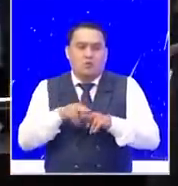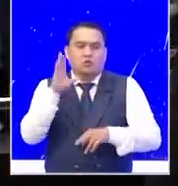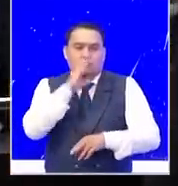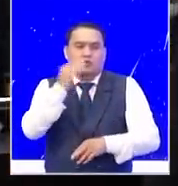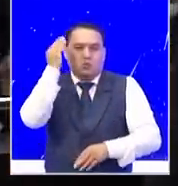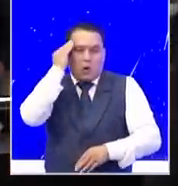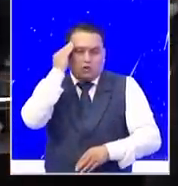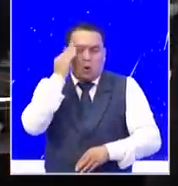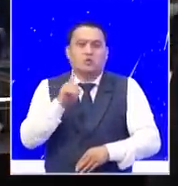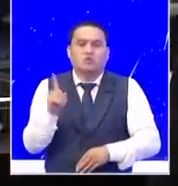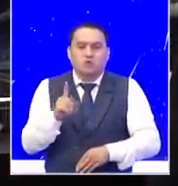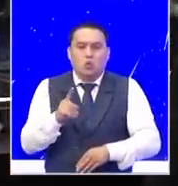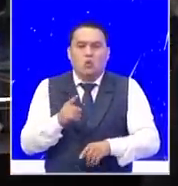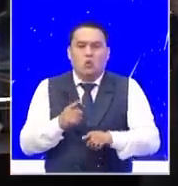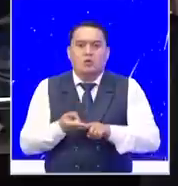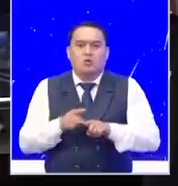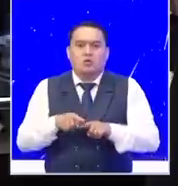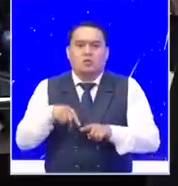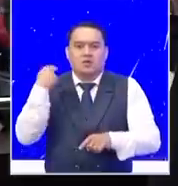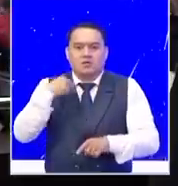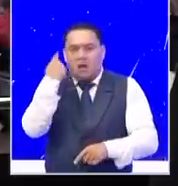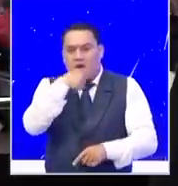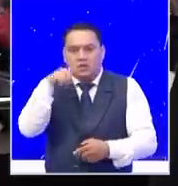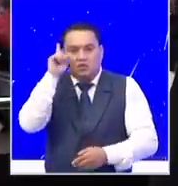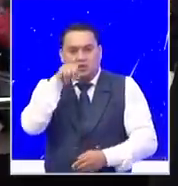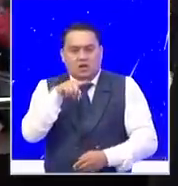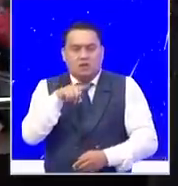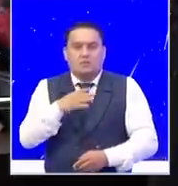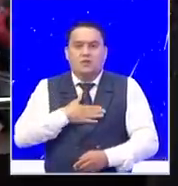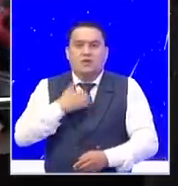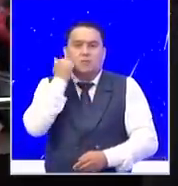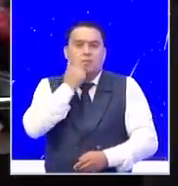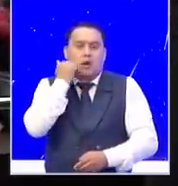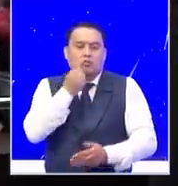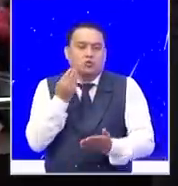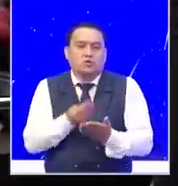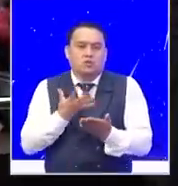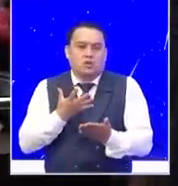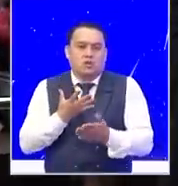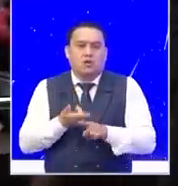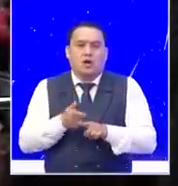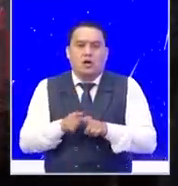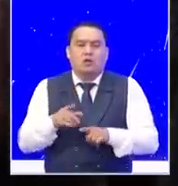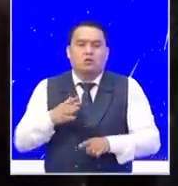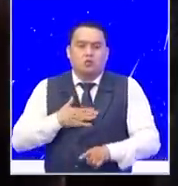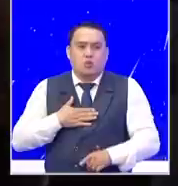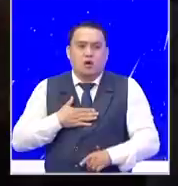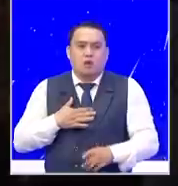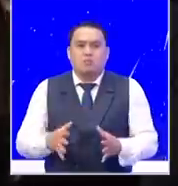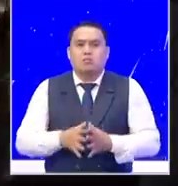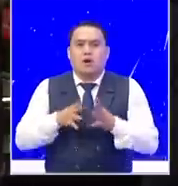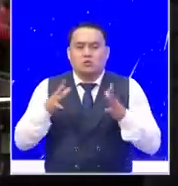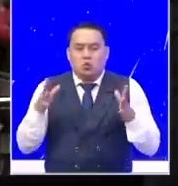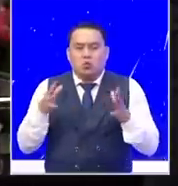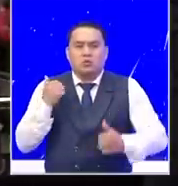большой профессионал, тебя вся страна знает, тебя президент лично знает. Но он сказал, нет, мне бабушка дороже. И я вот это, я считаю, это его большое